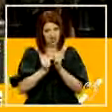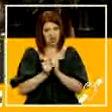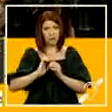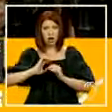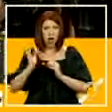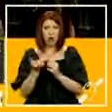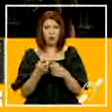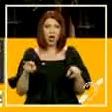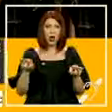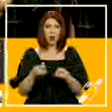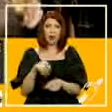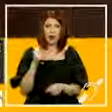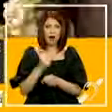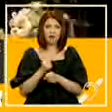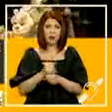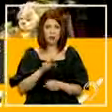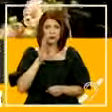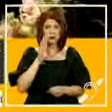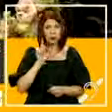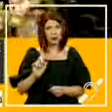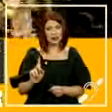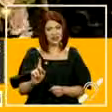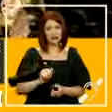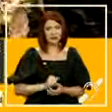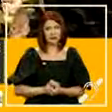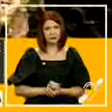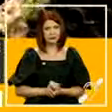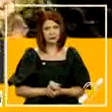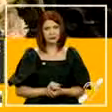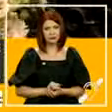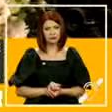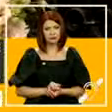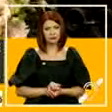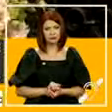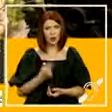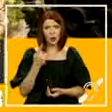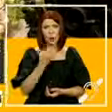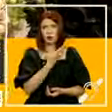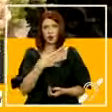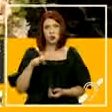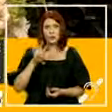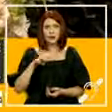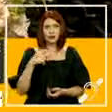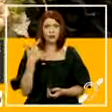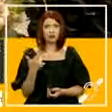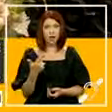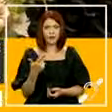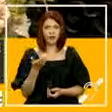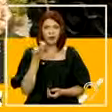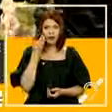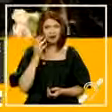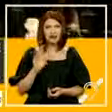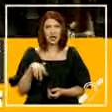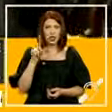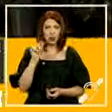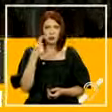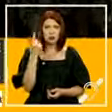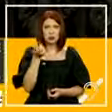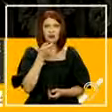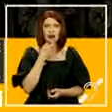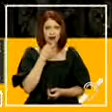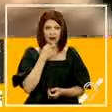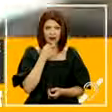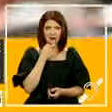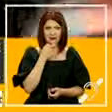lumea așa cum a fost și mama sa. În 1947, pe când avea doar 21 de